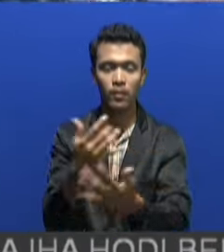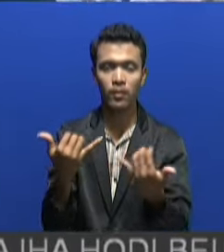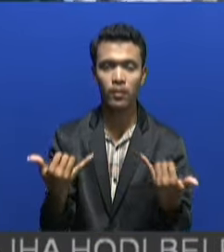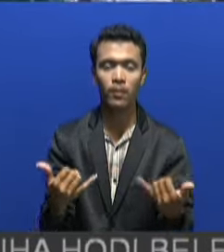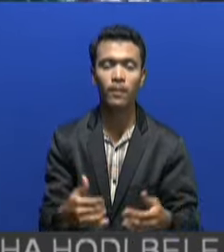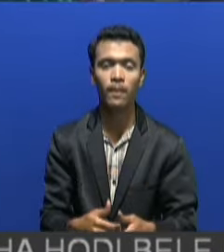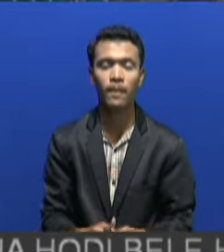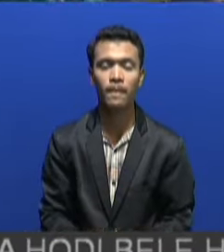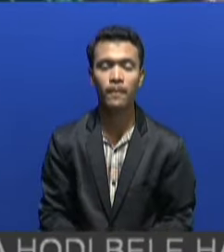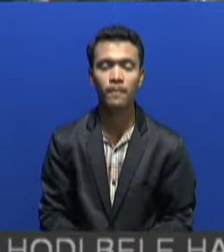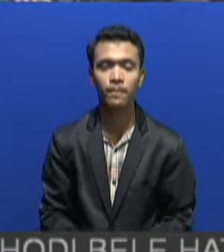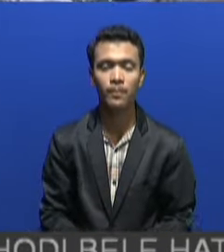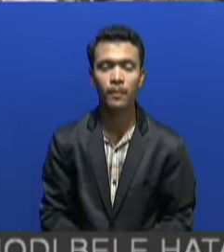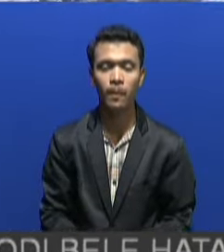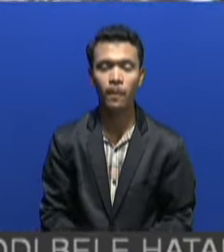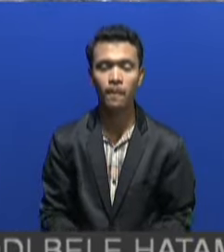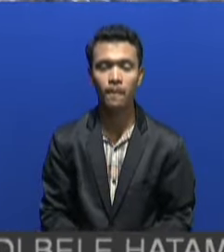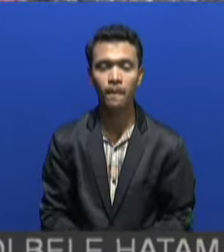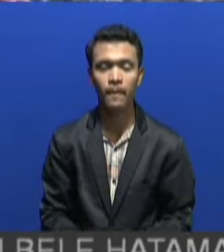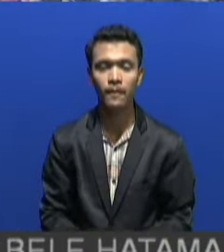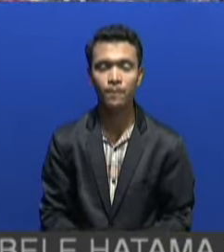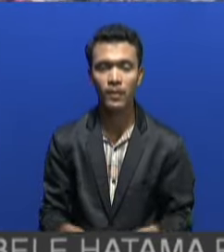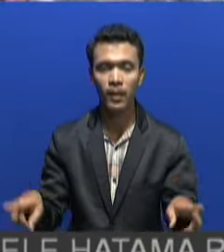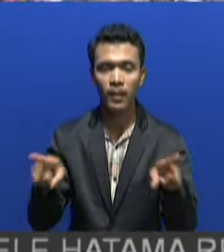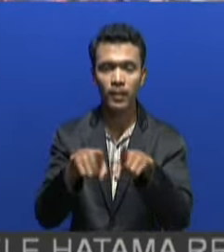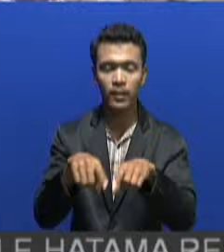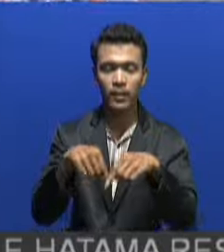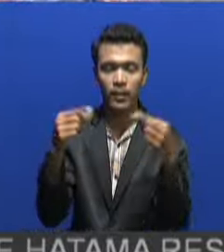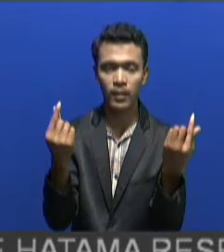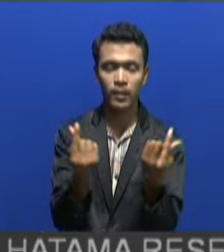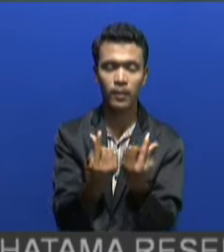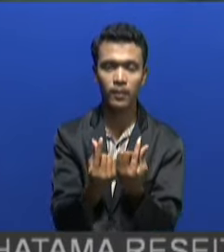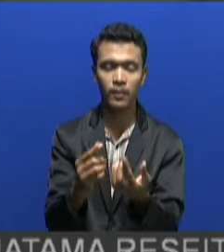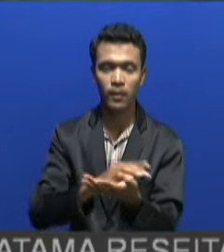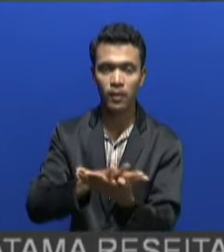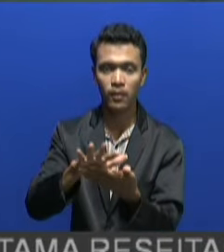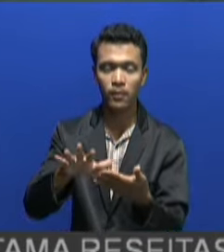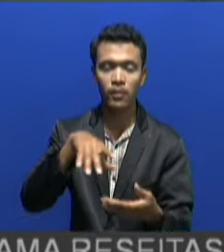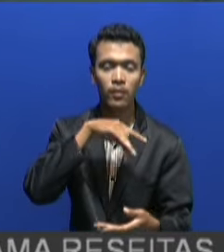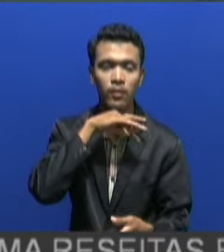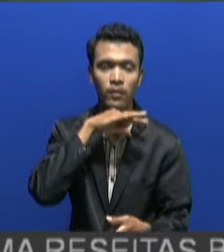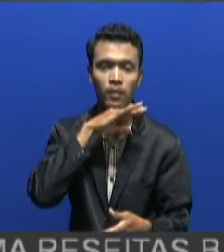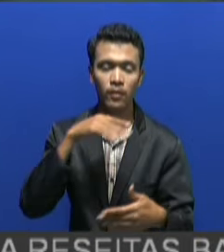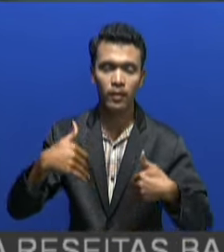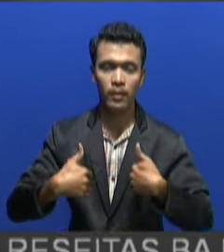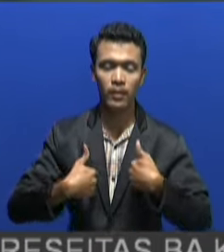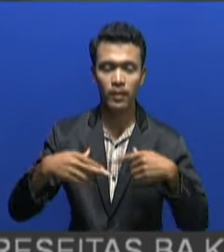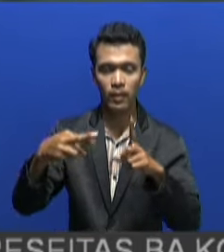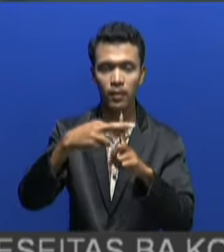halo intervista ida ho senyor Angelino Muniz hanesan ekipa ba raut lisu iha area dores Santa Cruz unian